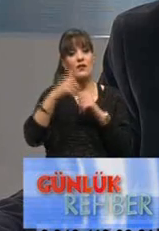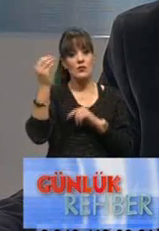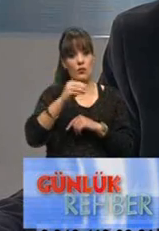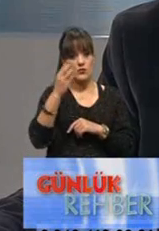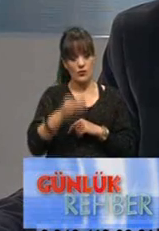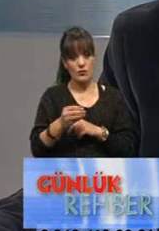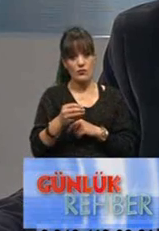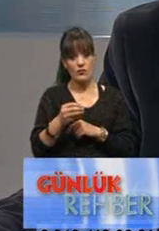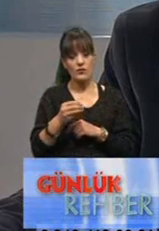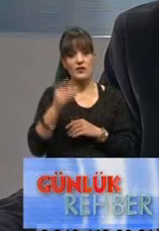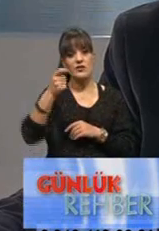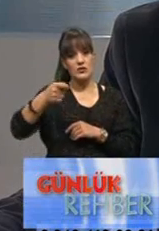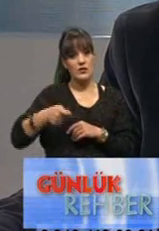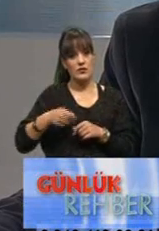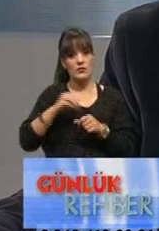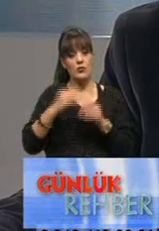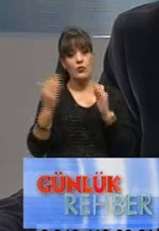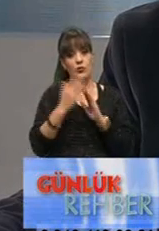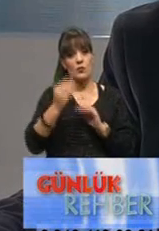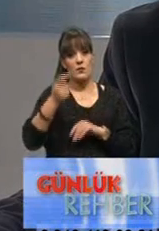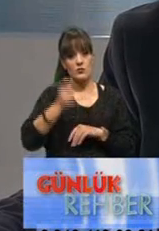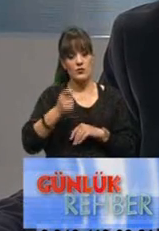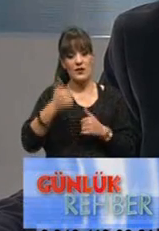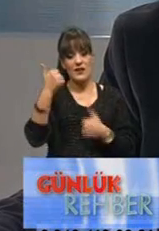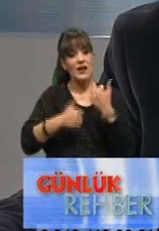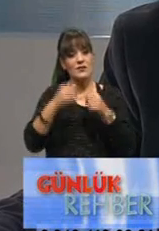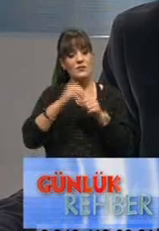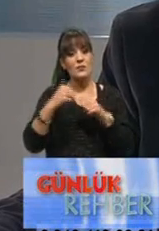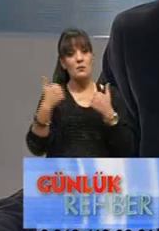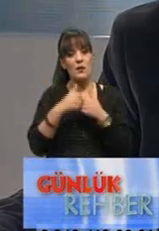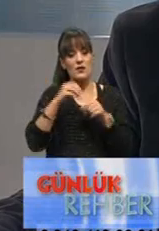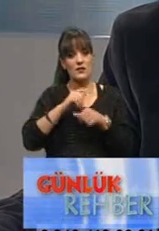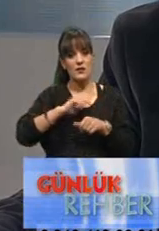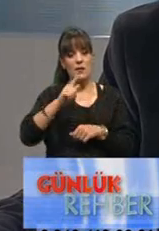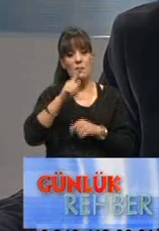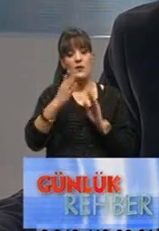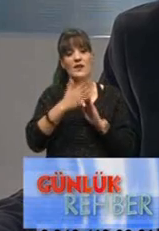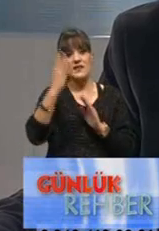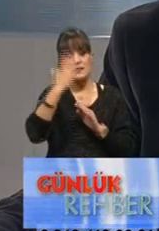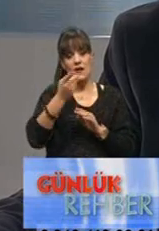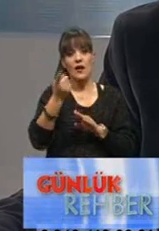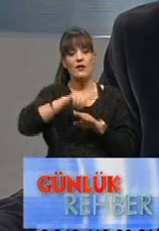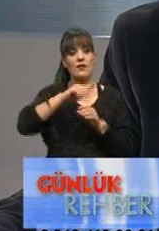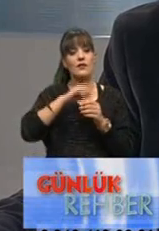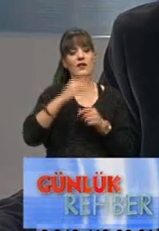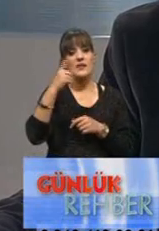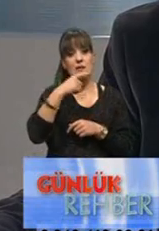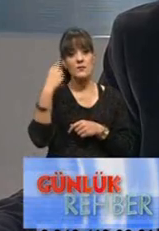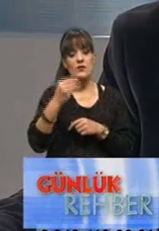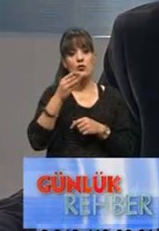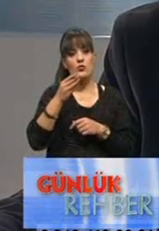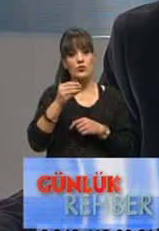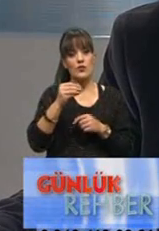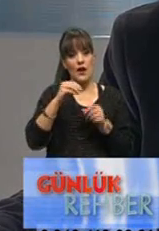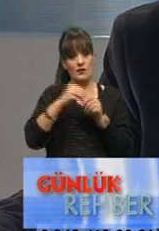koymuş olduğu standartlarda olmak zorunda yarışacağınız hı hı. raketlerin. Bir yüzü siyah, bir yüzü kırmızı renkli,